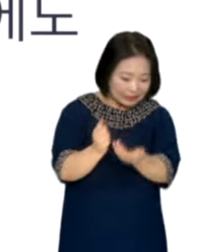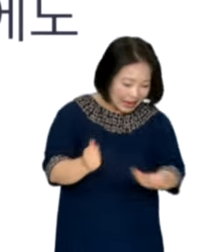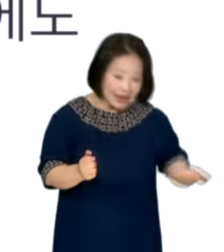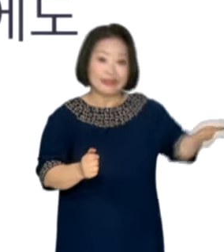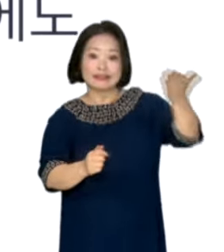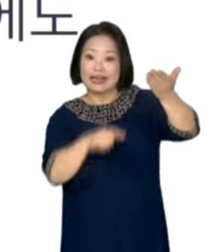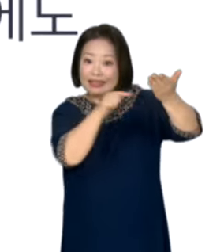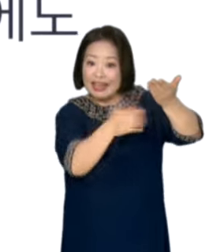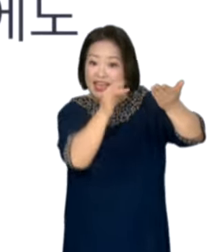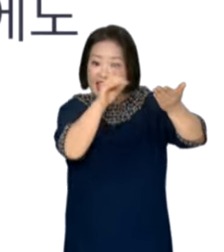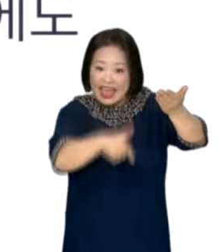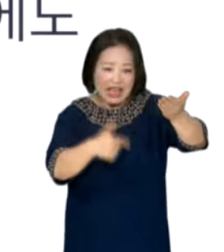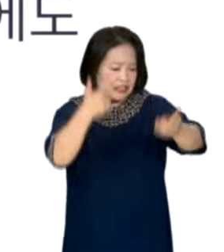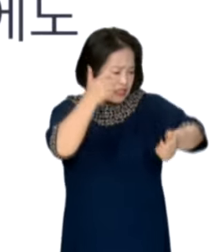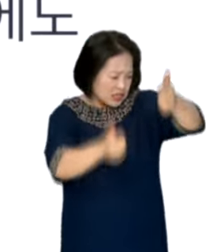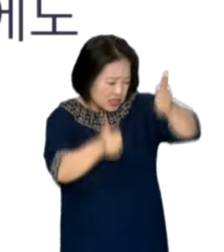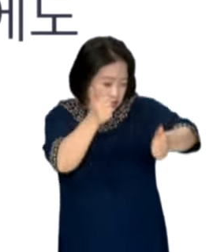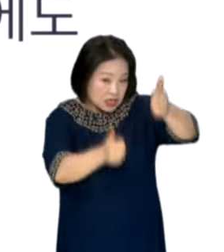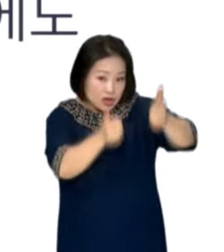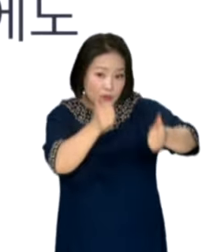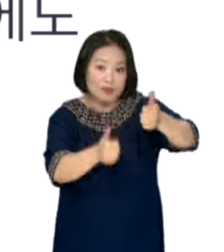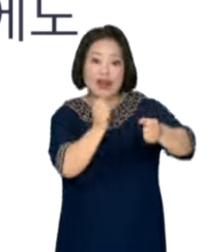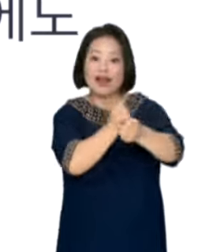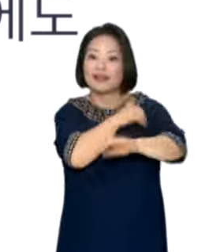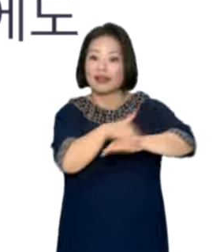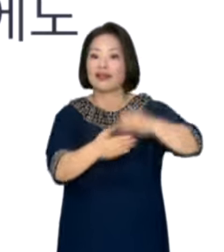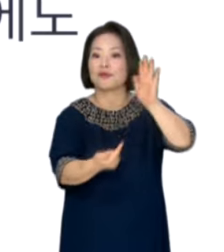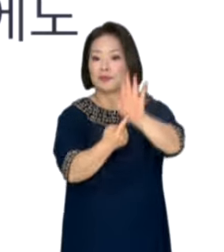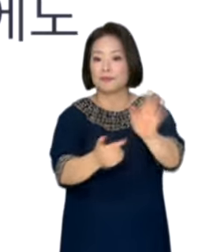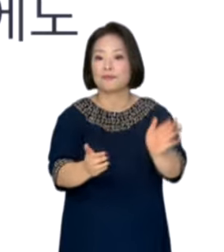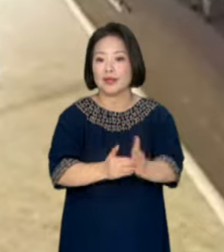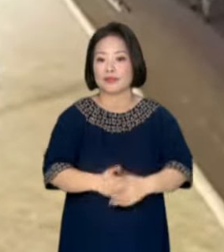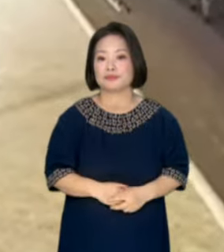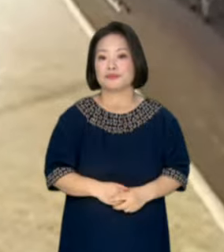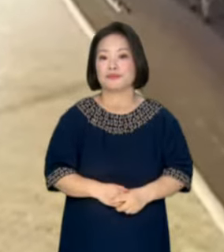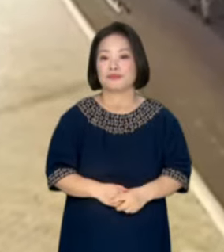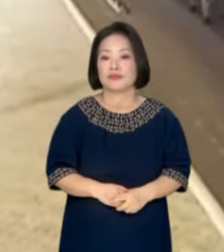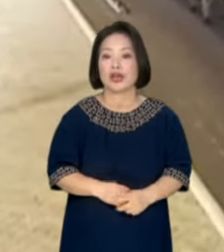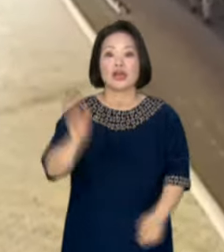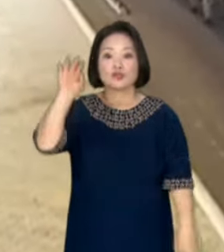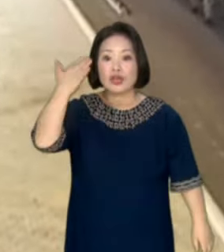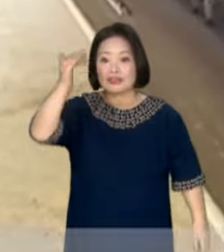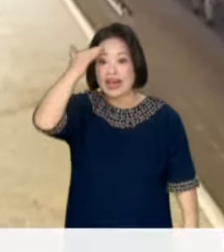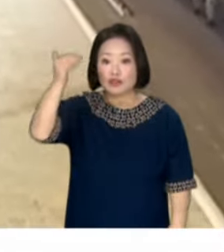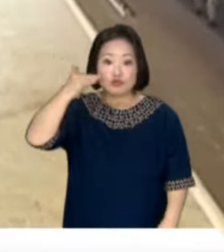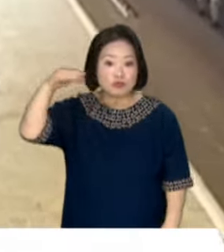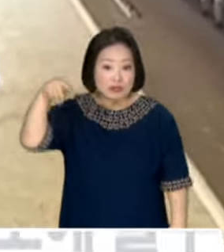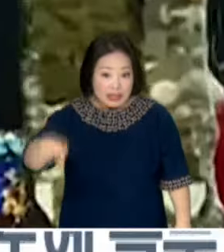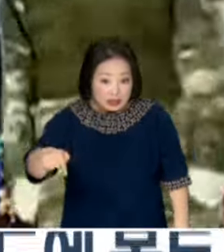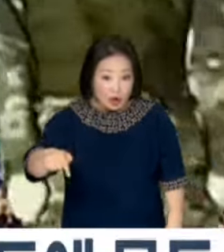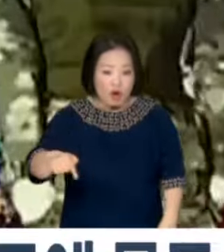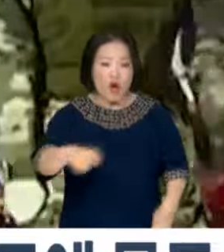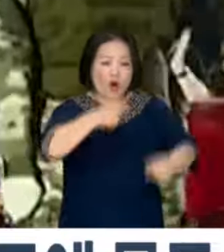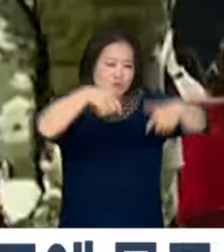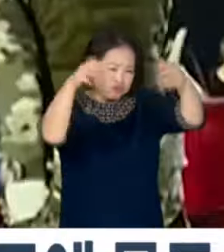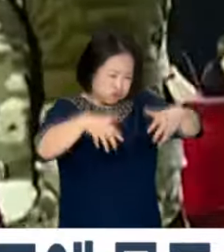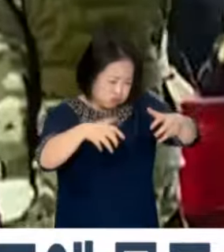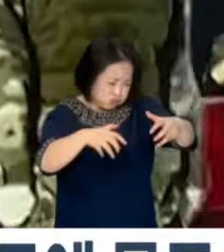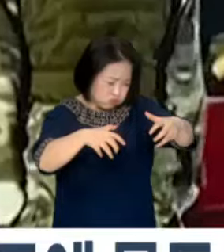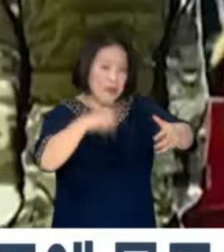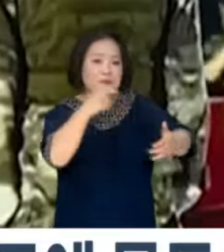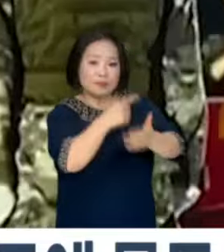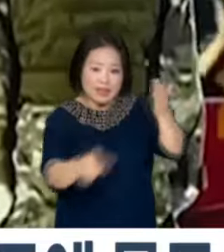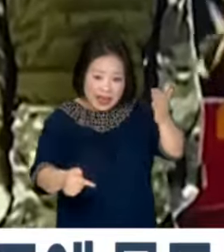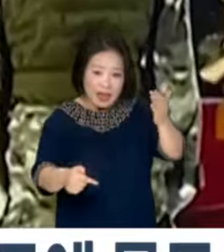수준의 핵 역량 태세를 구비할 것이라고도 강조했습니다. 최근 우리 측이 수혜 지원을 제안하며 손을